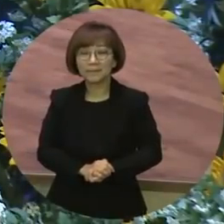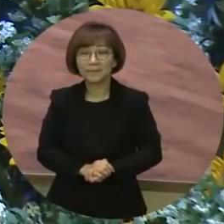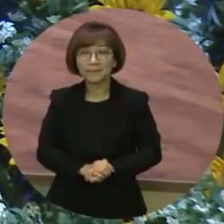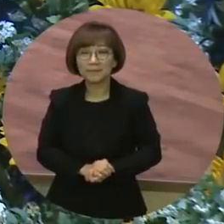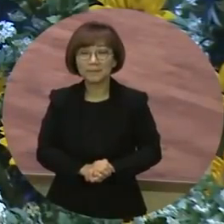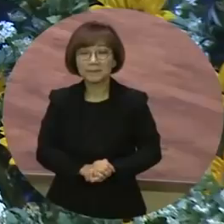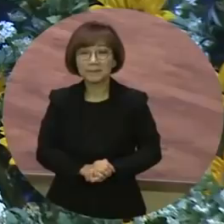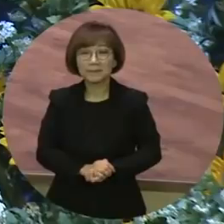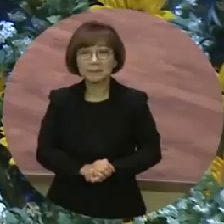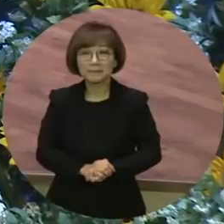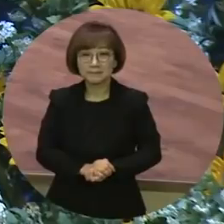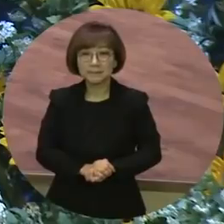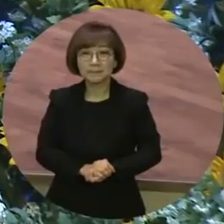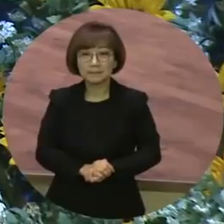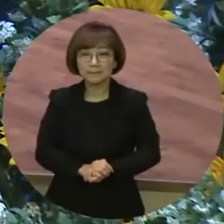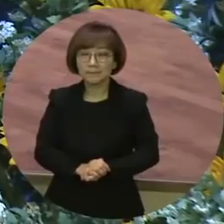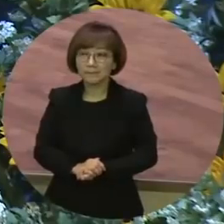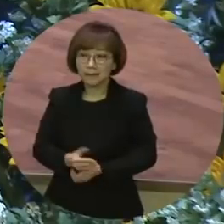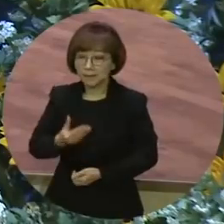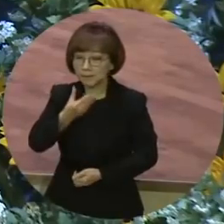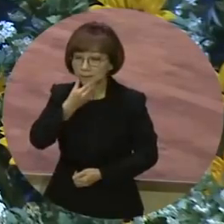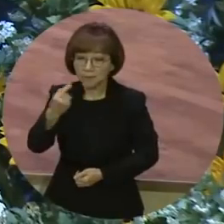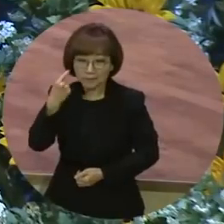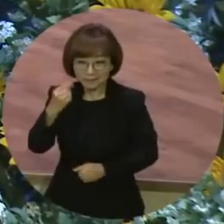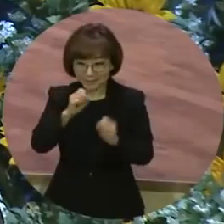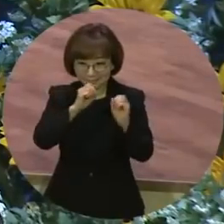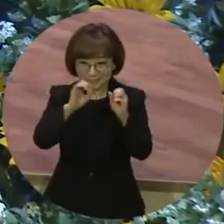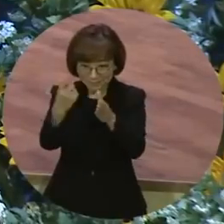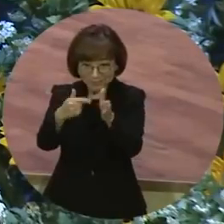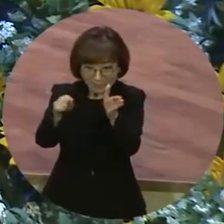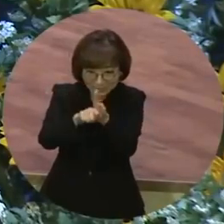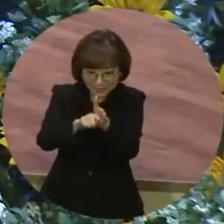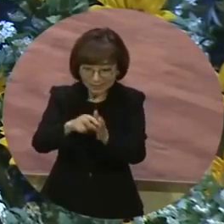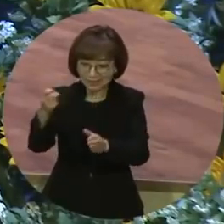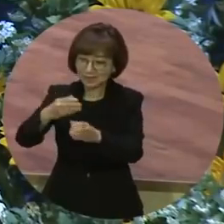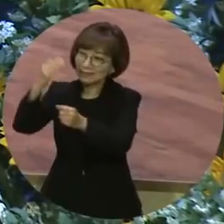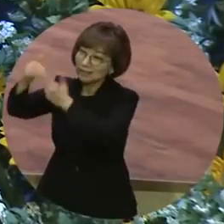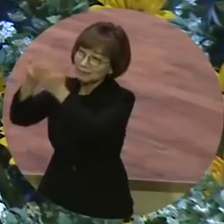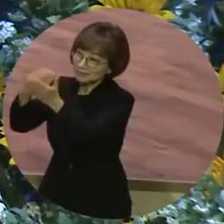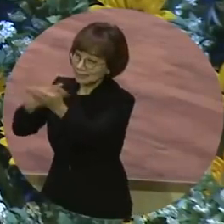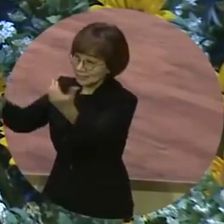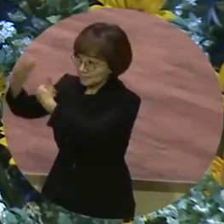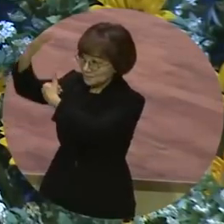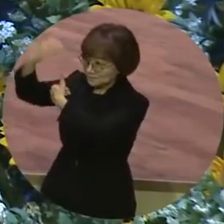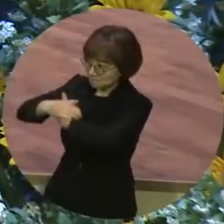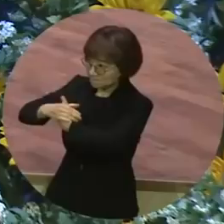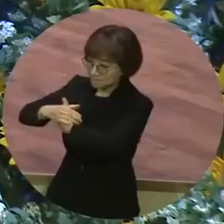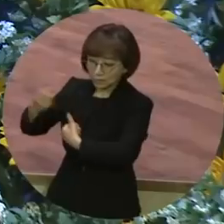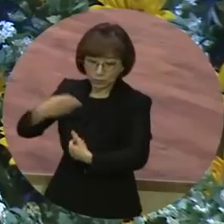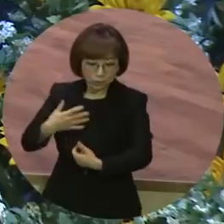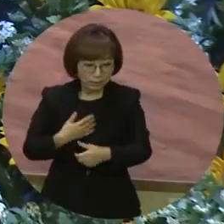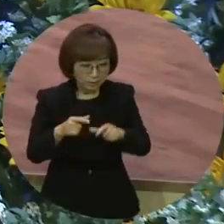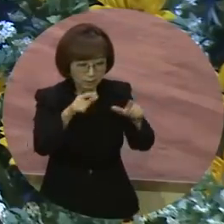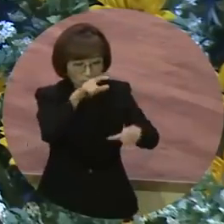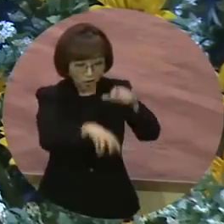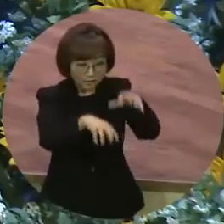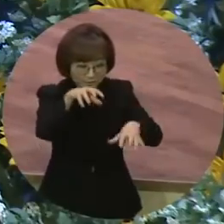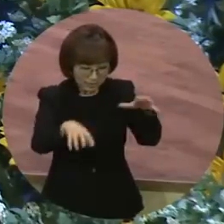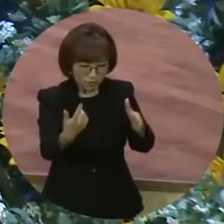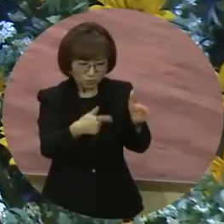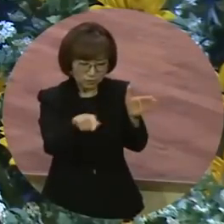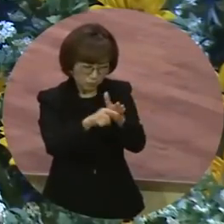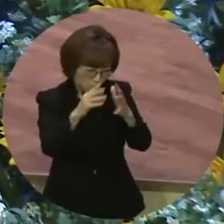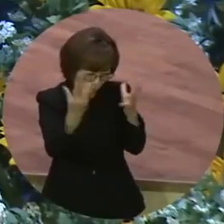나에게 맡겨주신 직분을 위해서 하나님께서 내가 살고 있는 현장을 위해서 올인했다 그 말이에요.